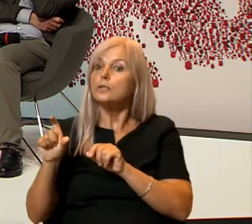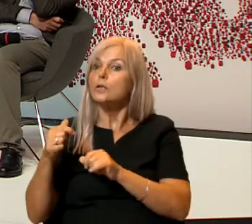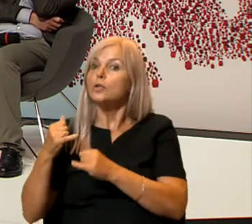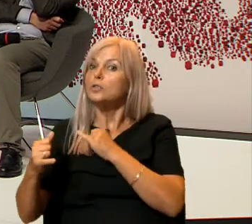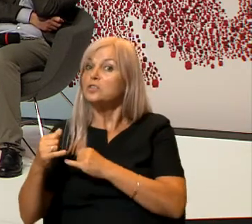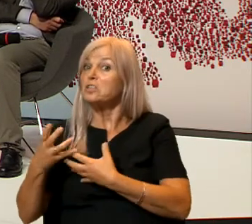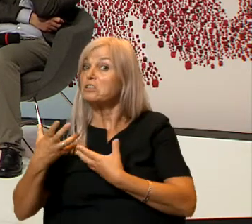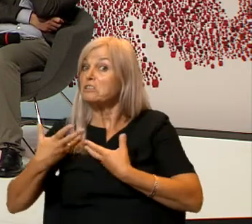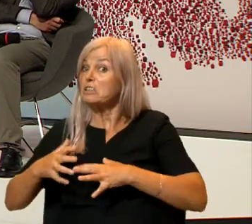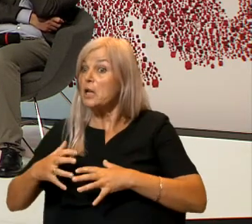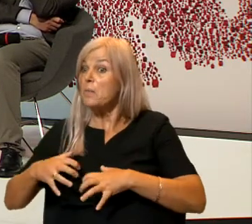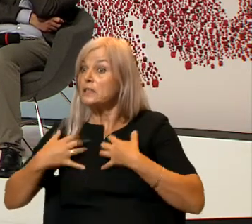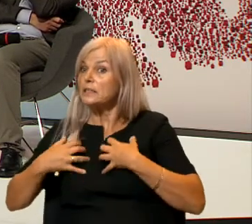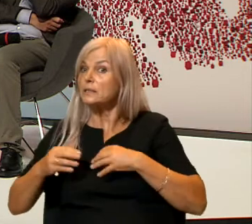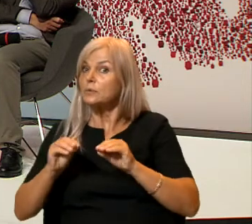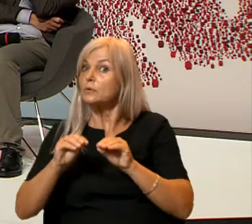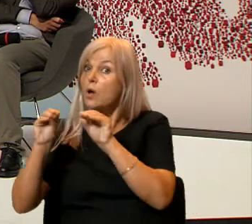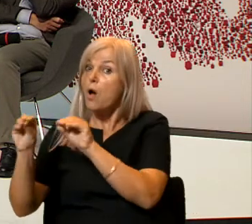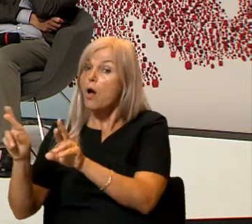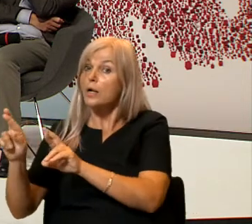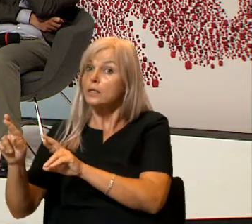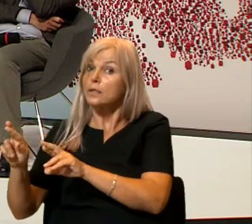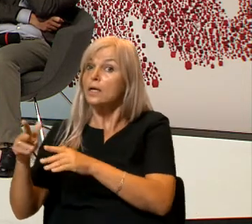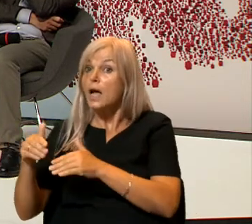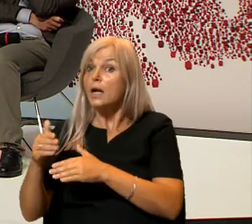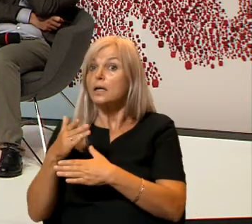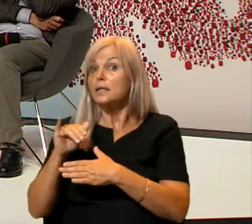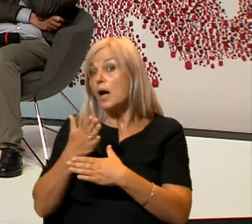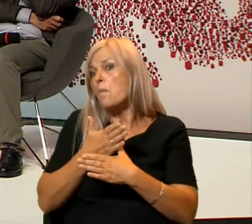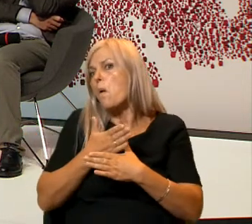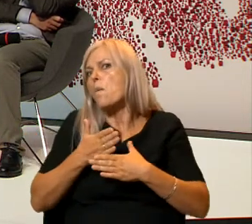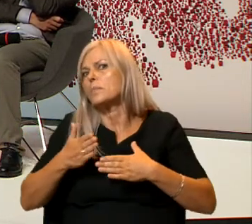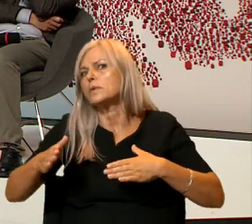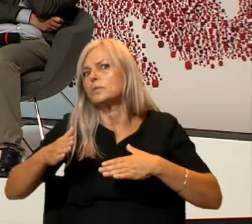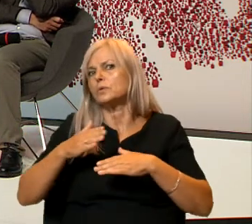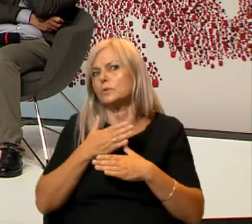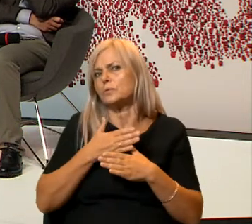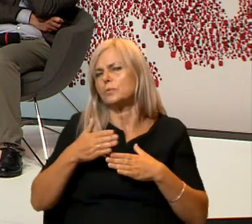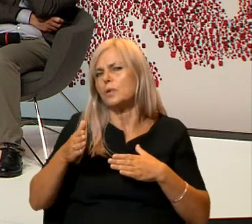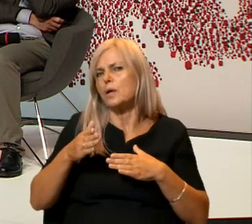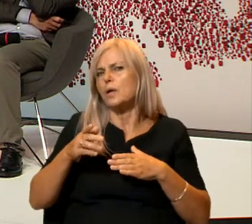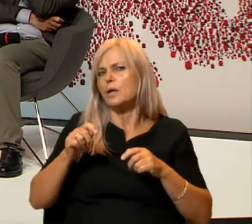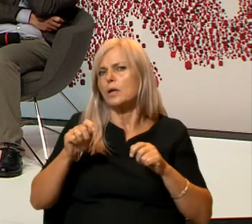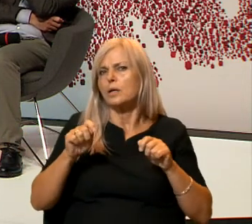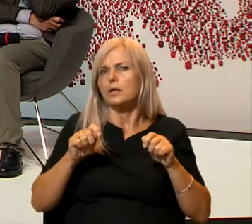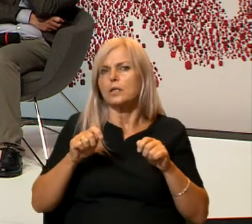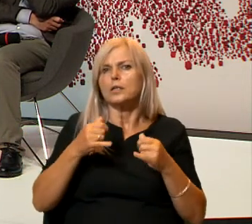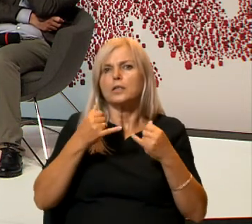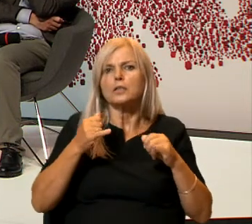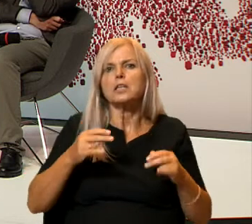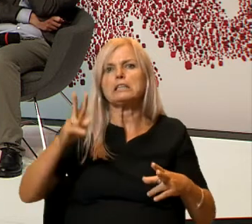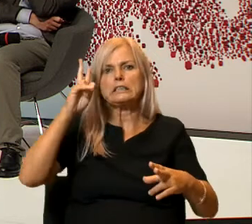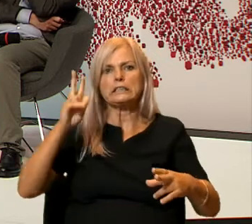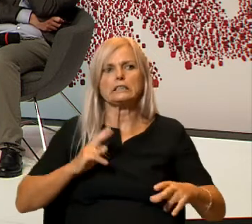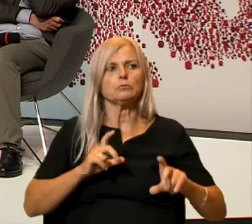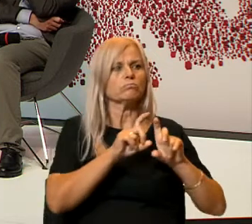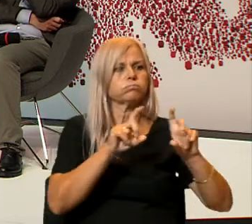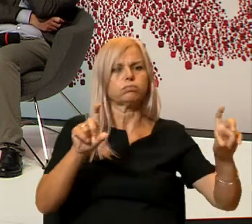zrobić, jak pominąć tę ciągłą skłonność różnych instytucji,